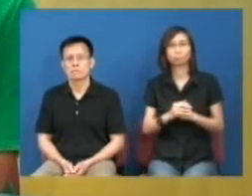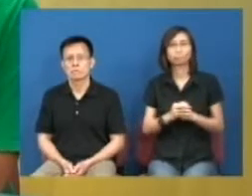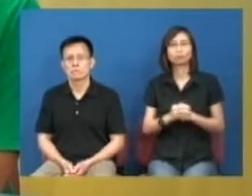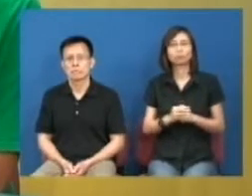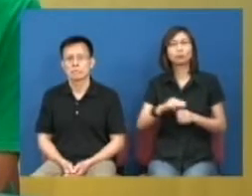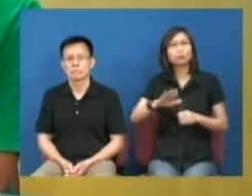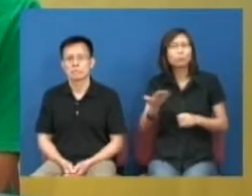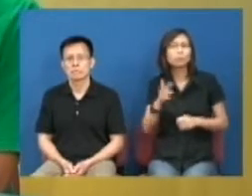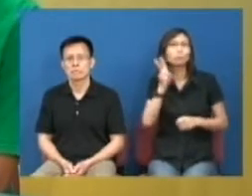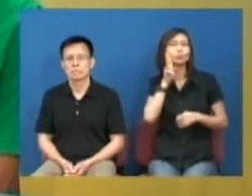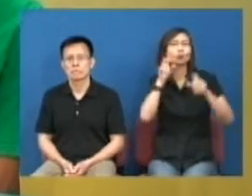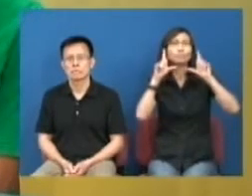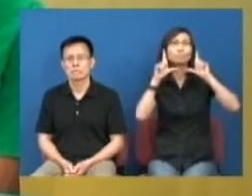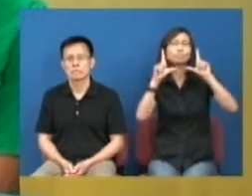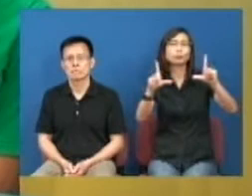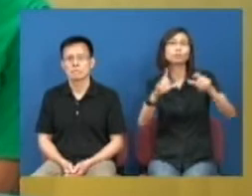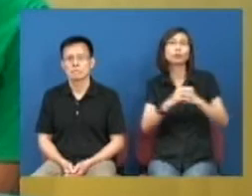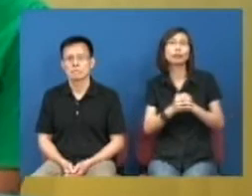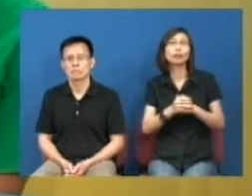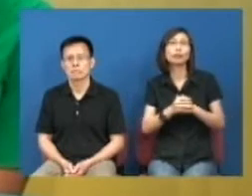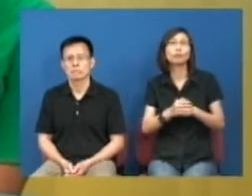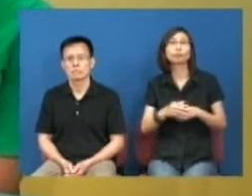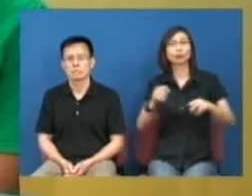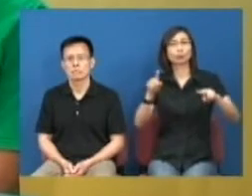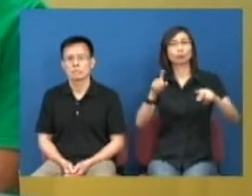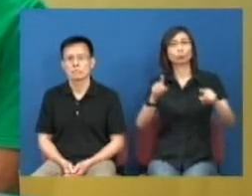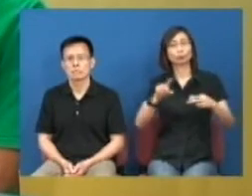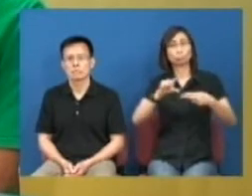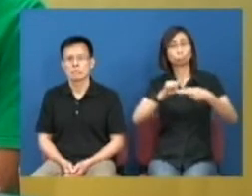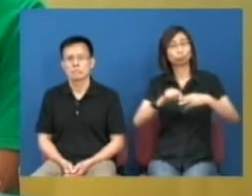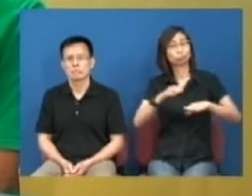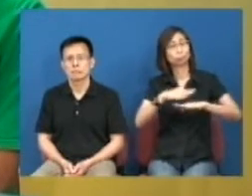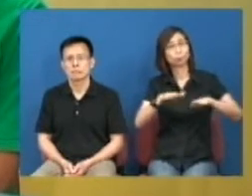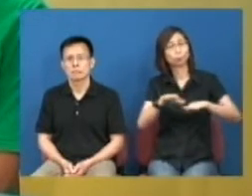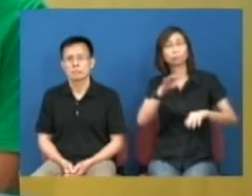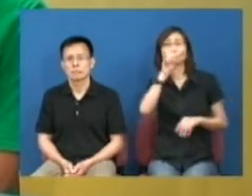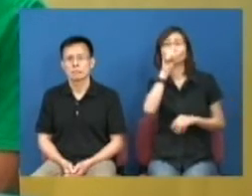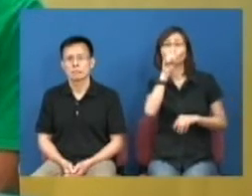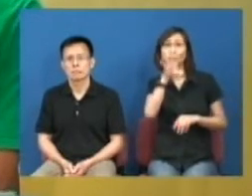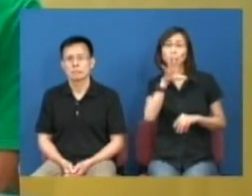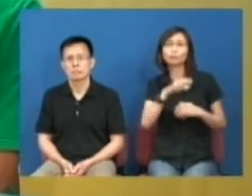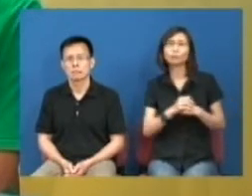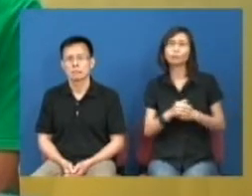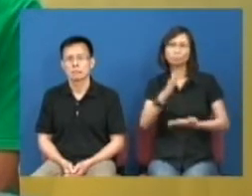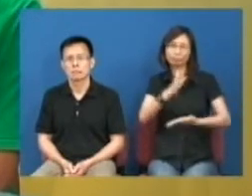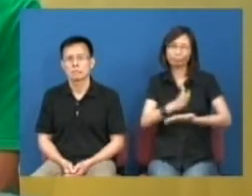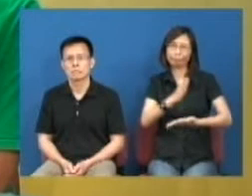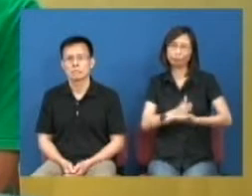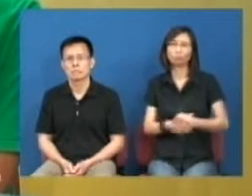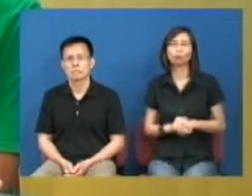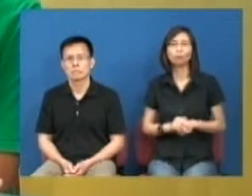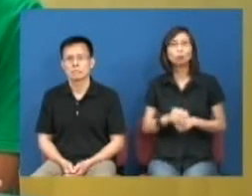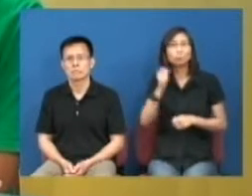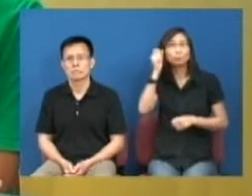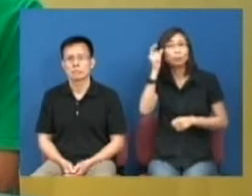達嘅時候同你平時講嘢有好大好大出入嘅時候，咁人哋會唔會覺得你似乎好似係有一點點而刻意去做